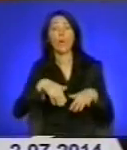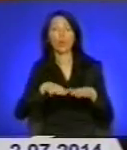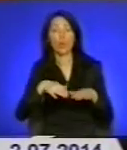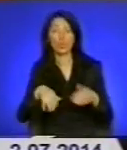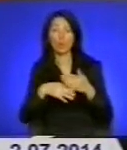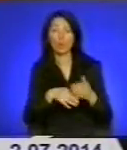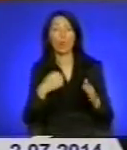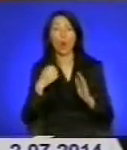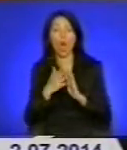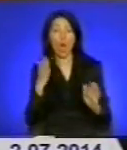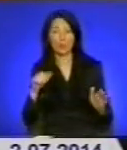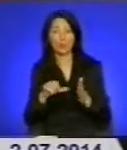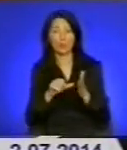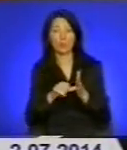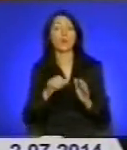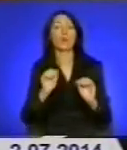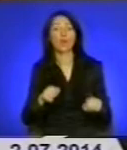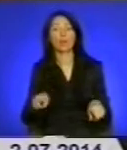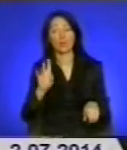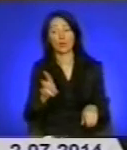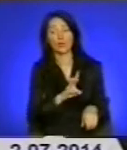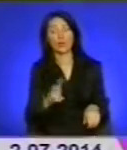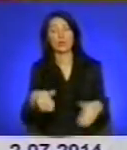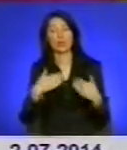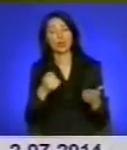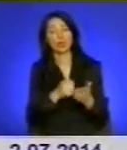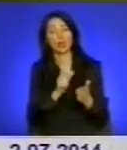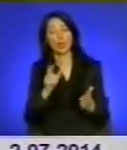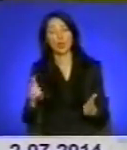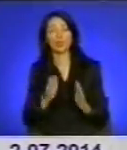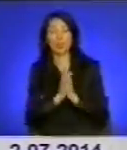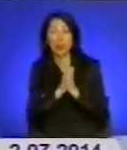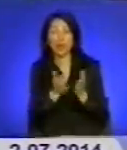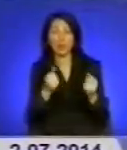духовенства влади Звернулися до парафіян з проханням взяти у ній участь